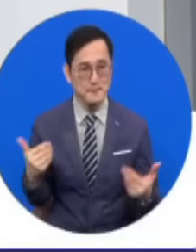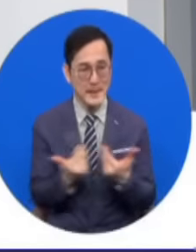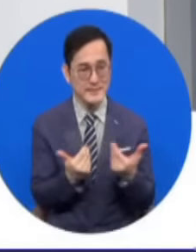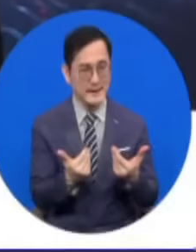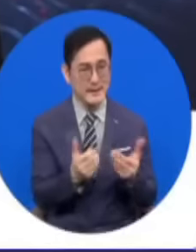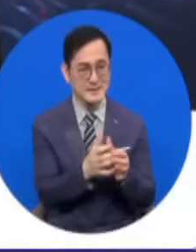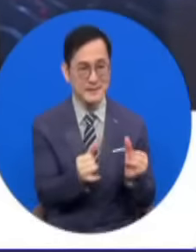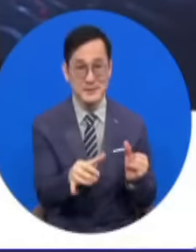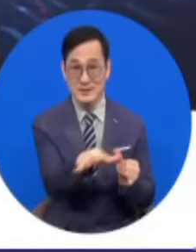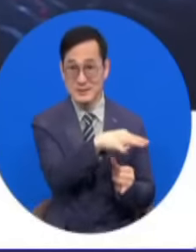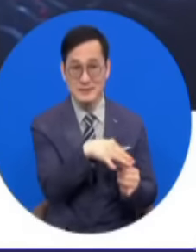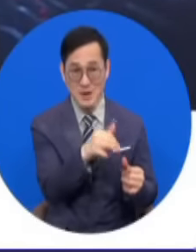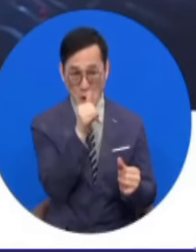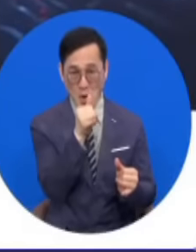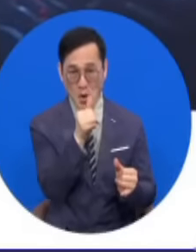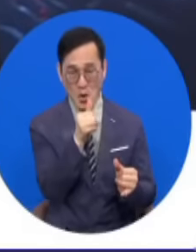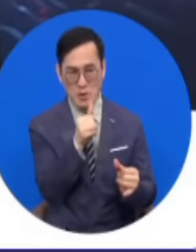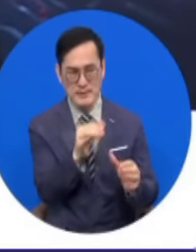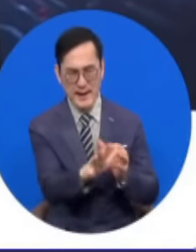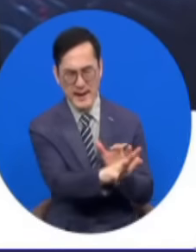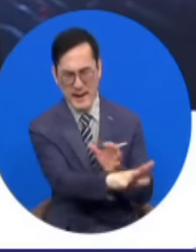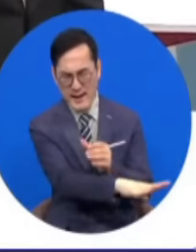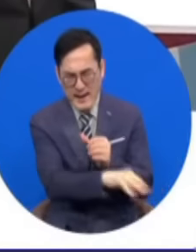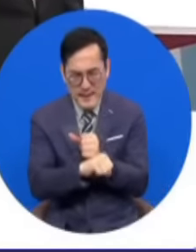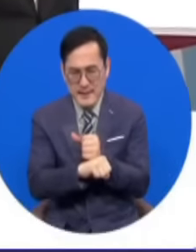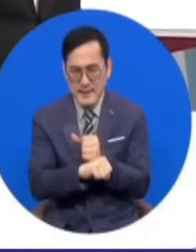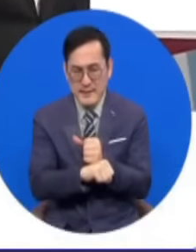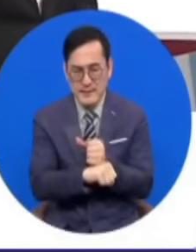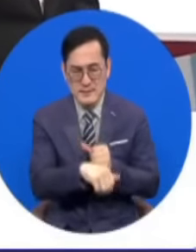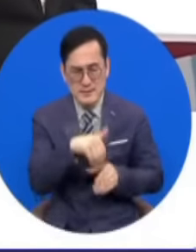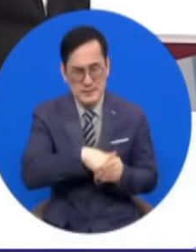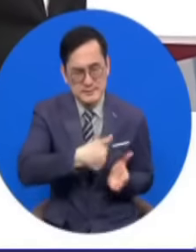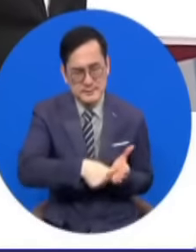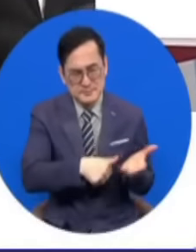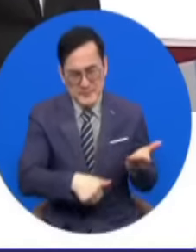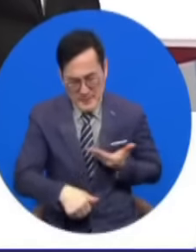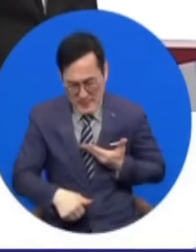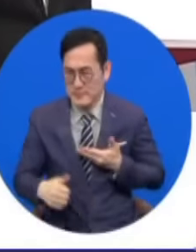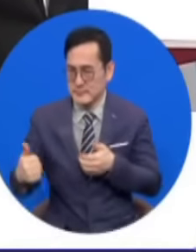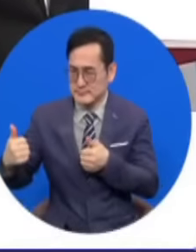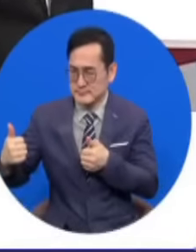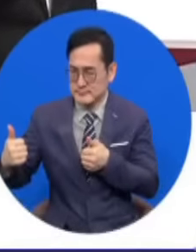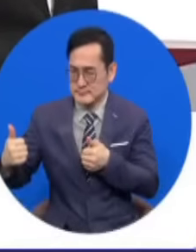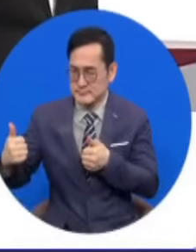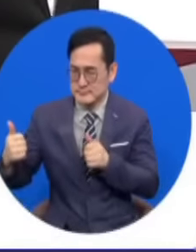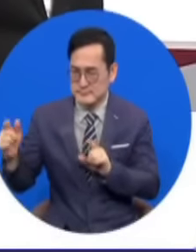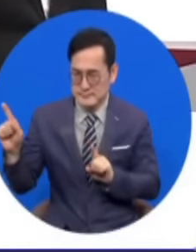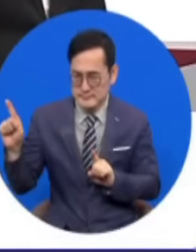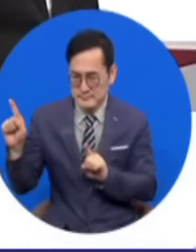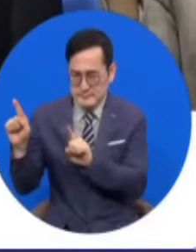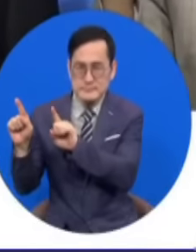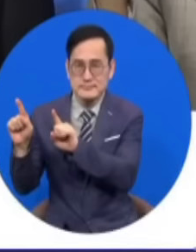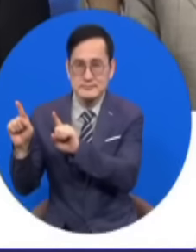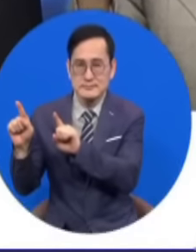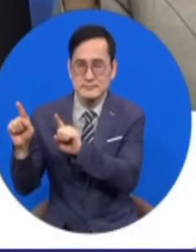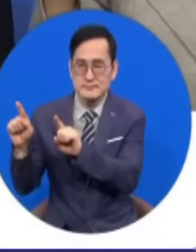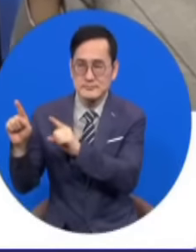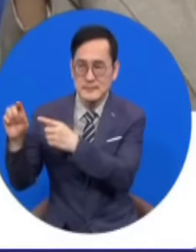분명 있는 것도 사실입니다 그 세력을 끌어 모아서 일단 이등을 해야 되는게 중요하거든요 그런데 이제이 전략이 지금까 어느 정도 통영이 됐습니다